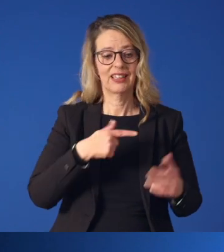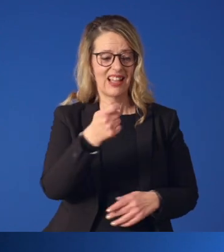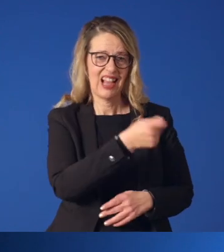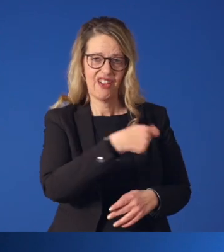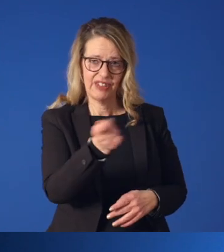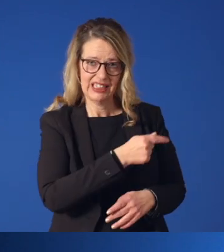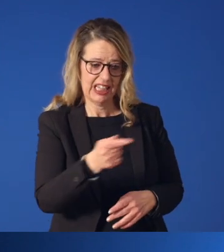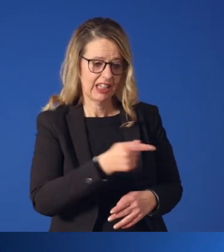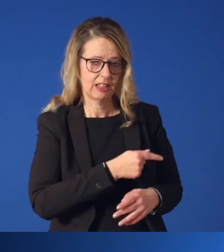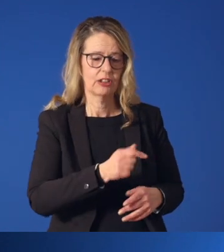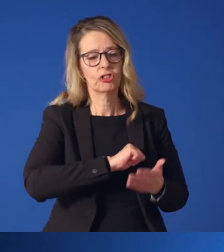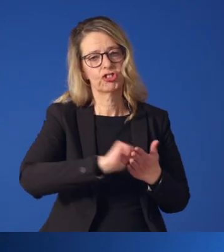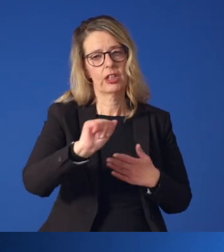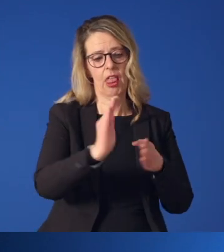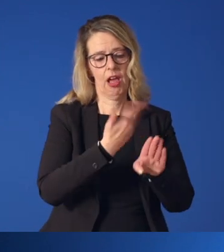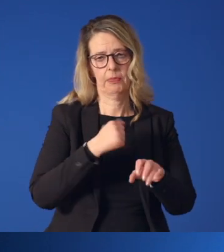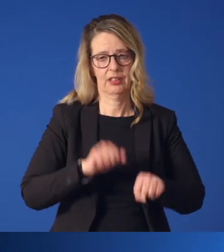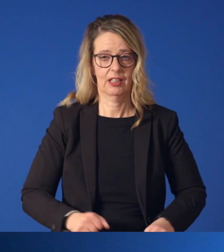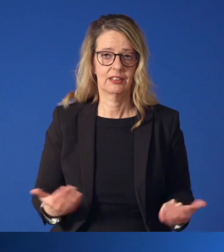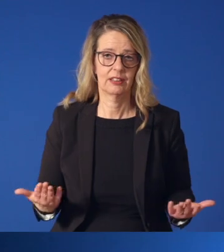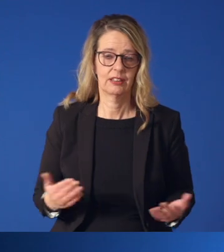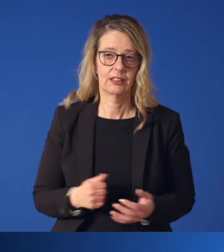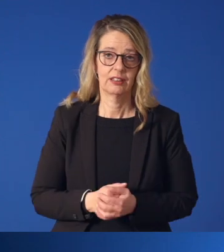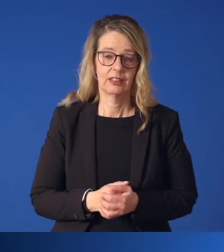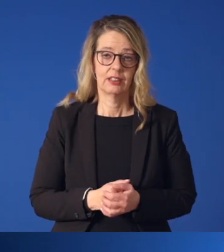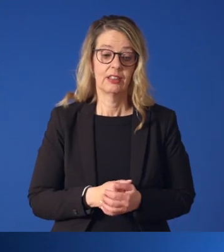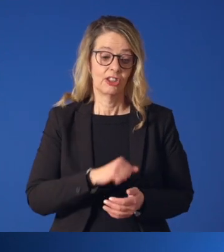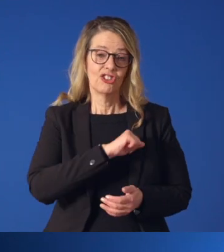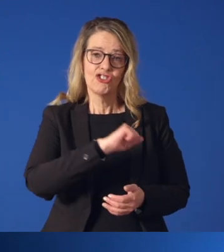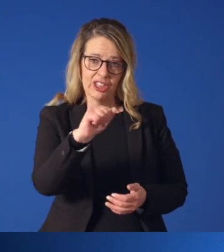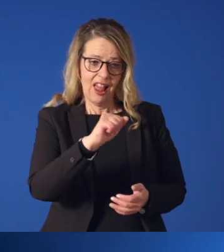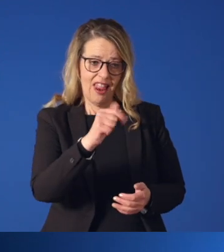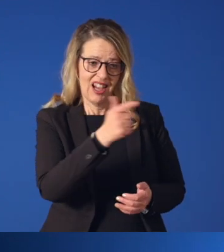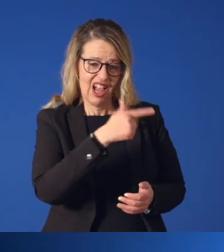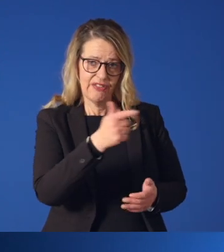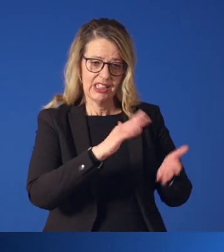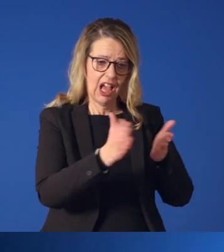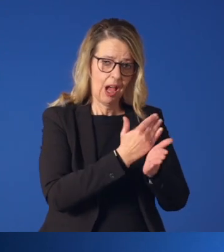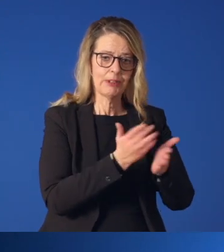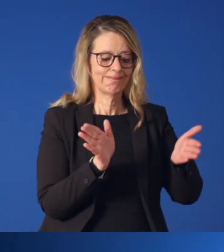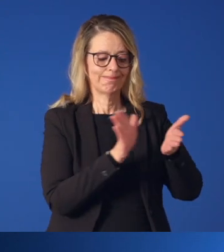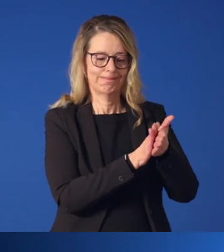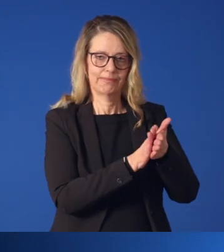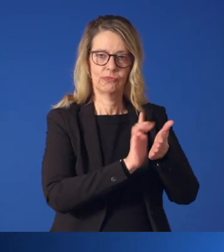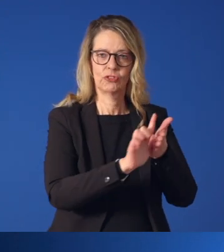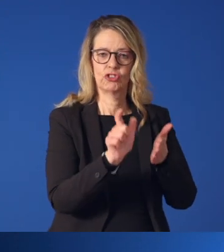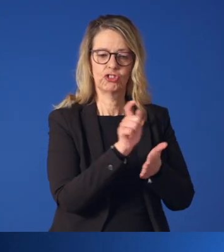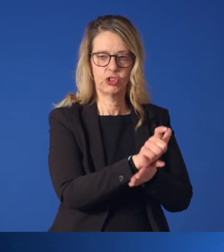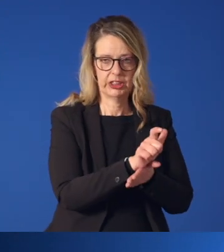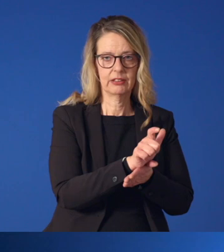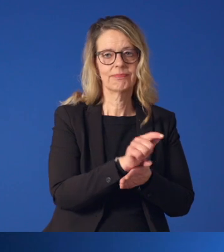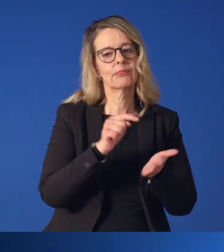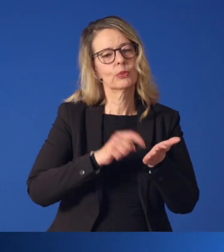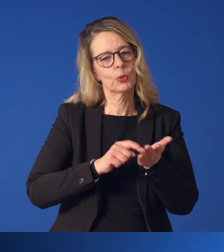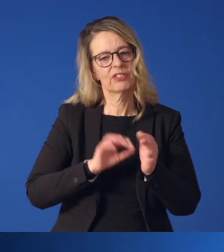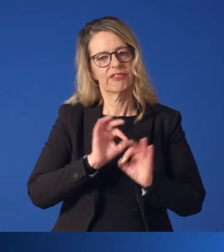Graffitis einfacher entfernen lassen. Die schnelle Entfernung und die Versiegelung von Flächen soll zu